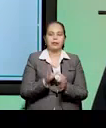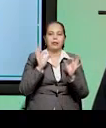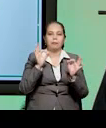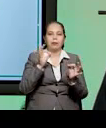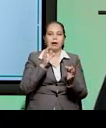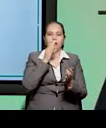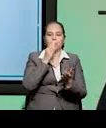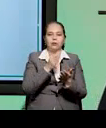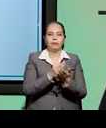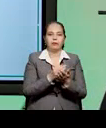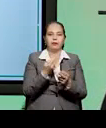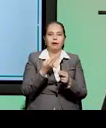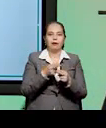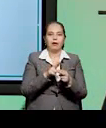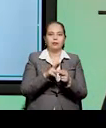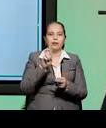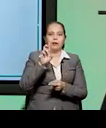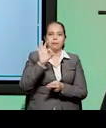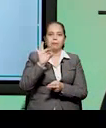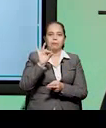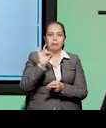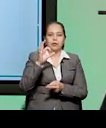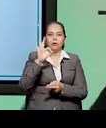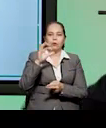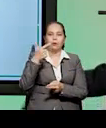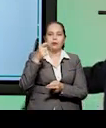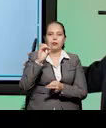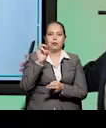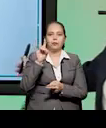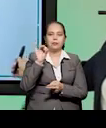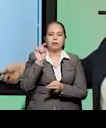Правильный ответ – это биогеоценоз.